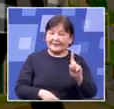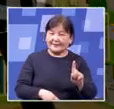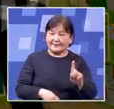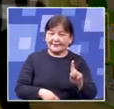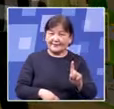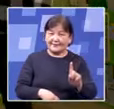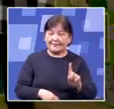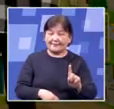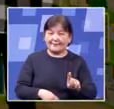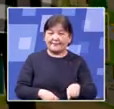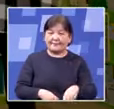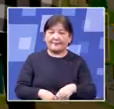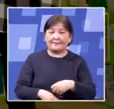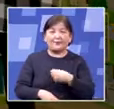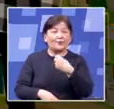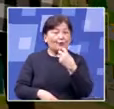1